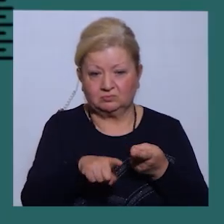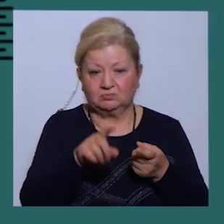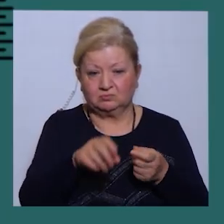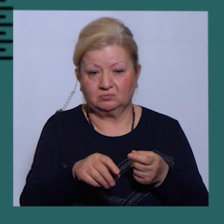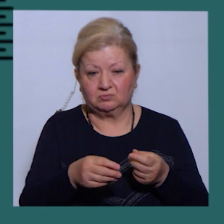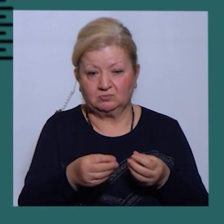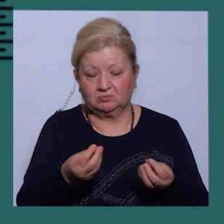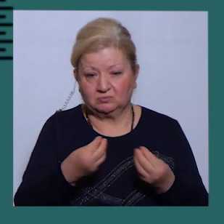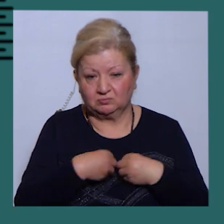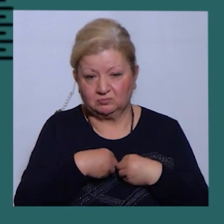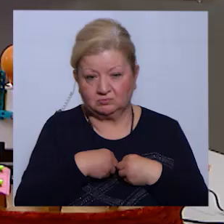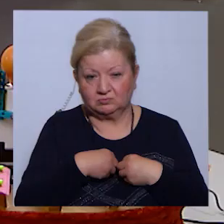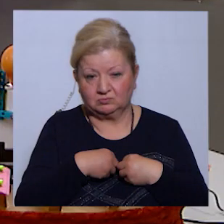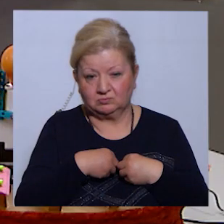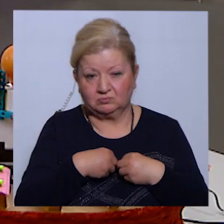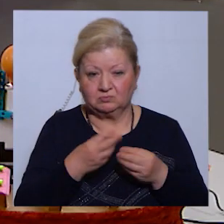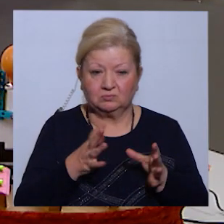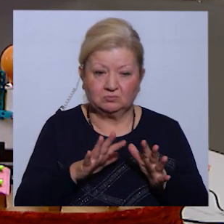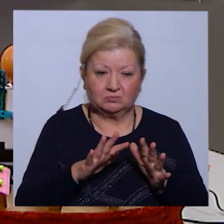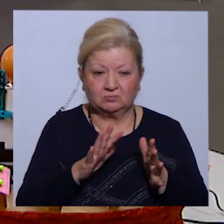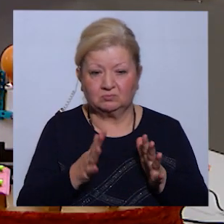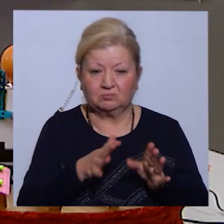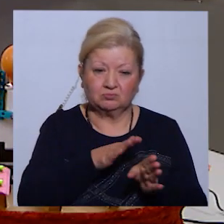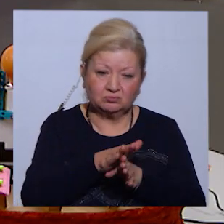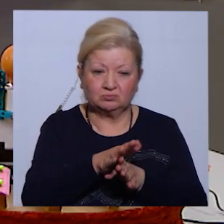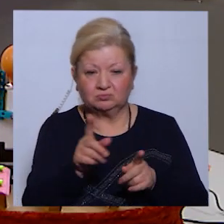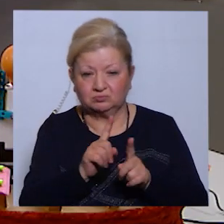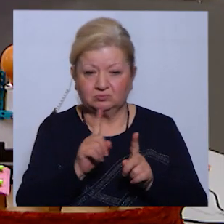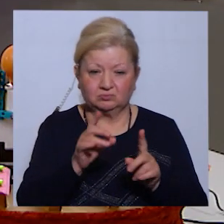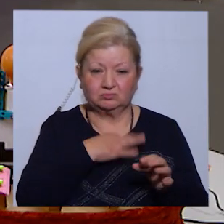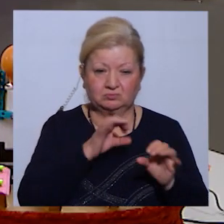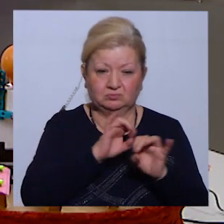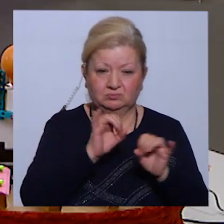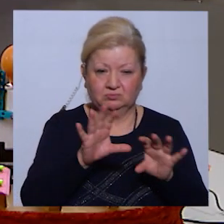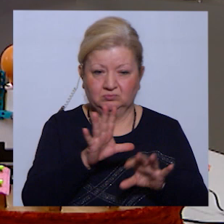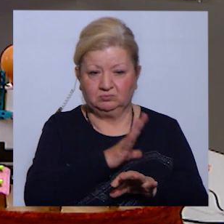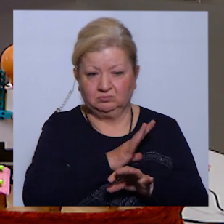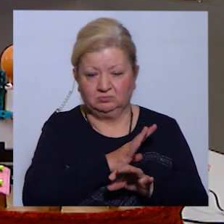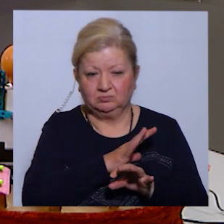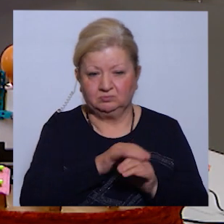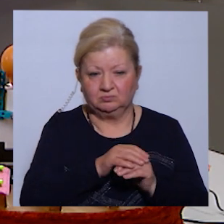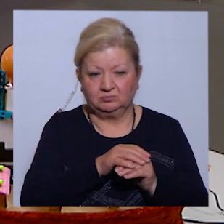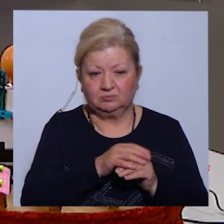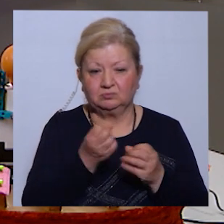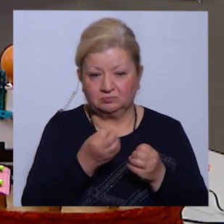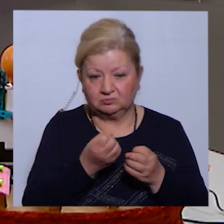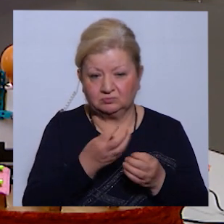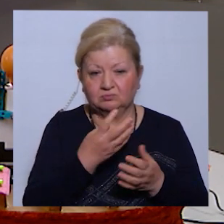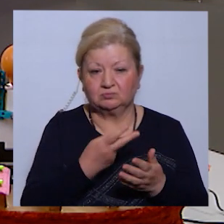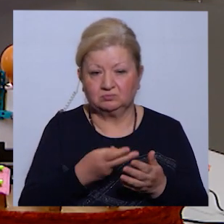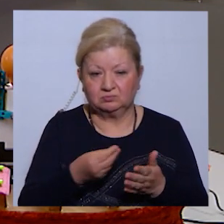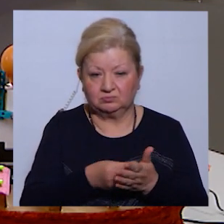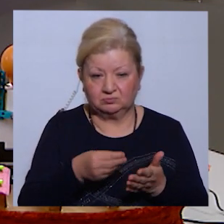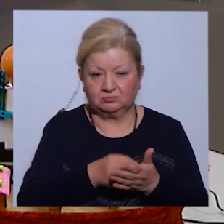მომცემს ამ, ასე ვთქვათ, განხორციელებას, რაზედაც ჩვენ ვისაუბრეთ. კიდევ ერთხელ გადავატრიალოთ და